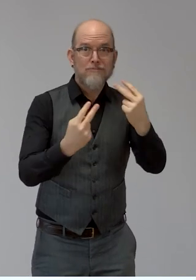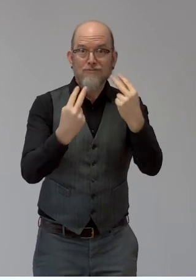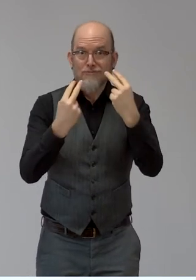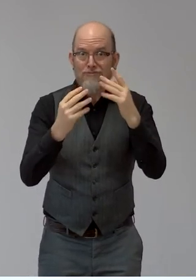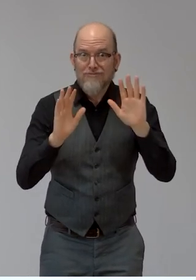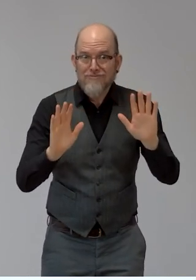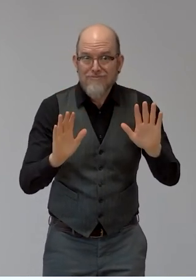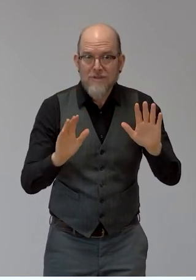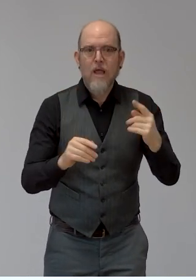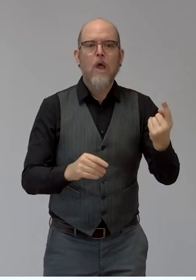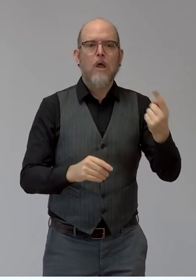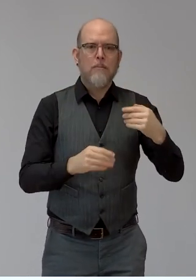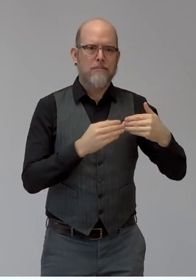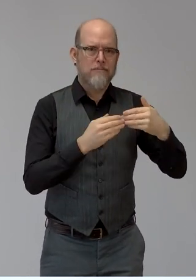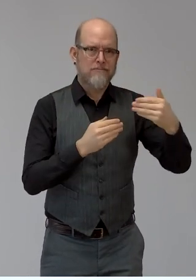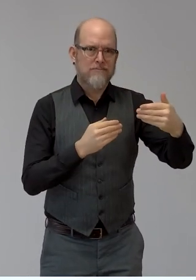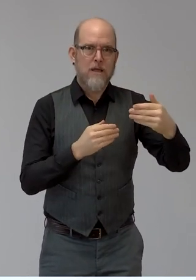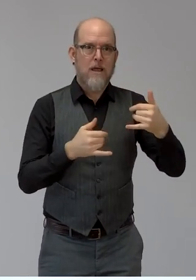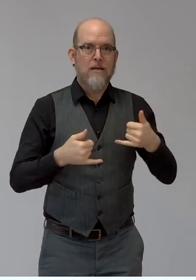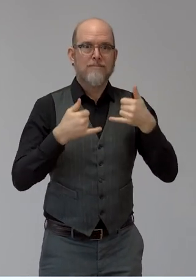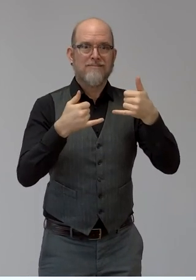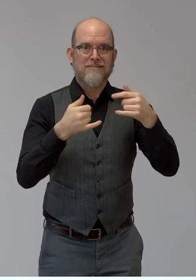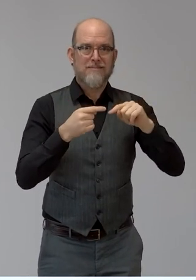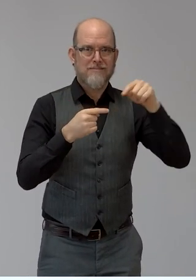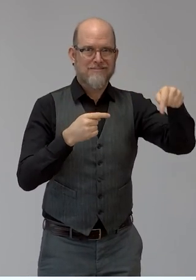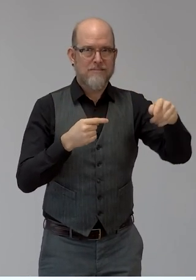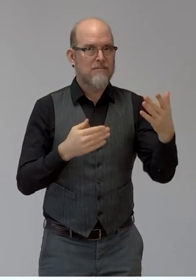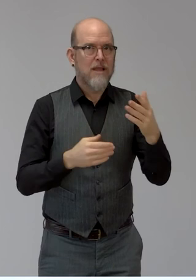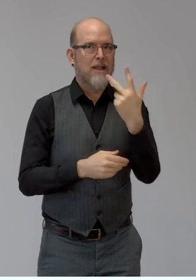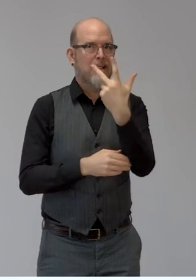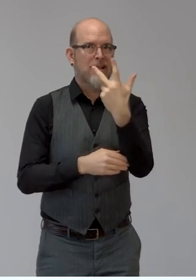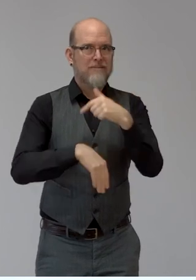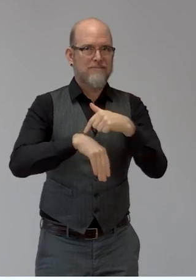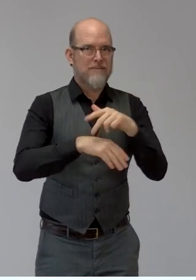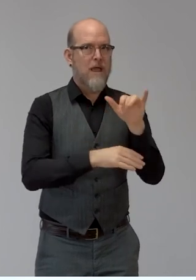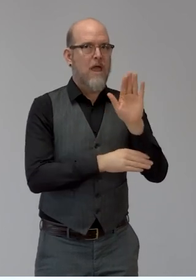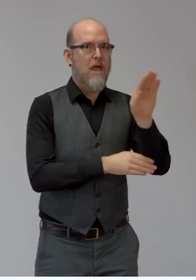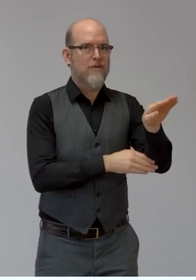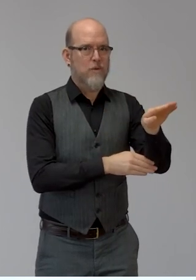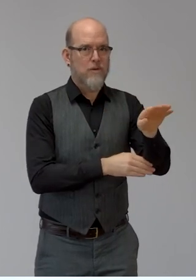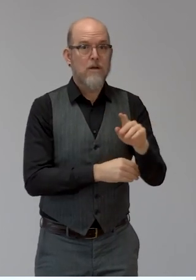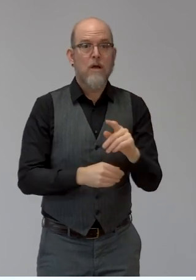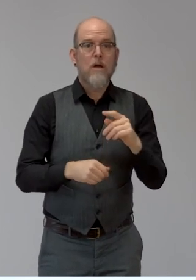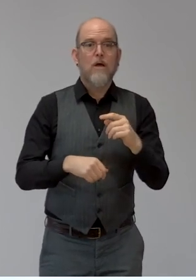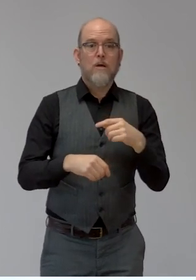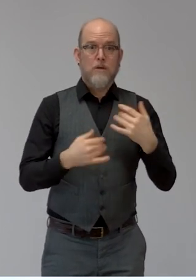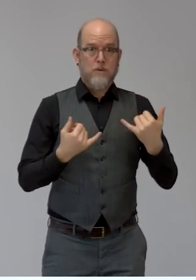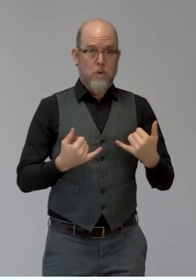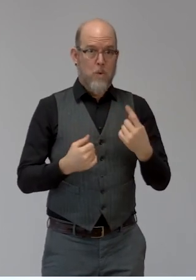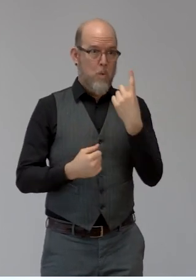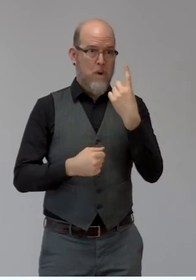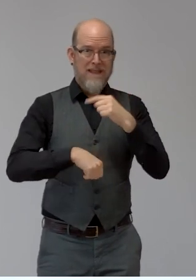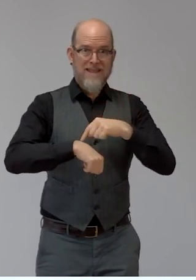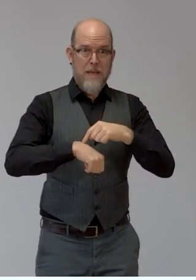3 p.m. Central European time and the meet and greet sessions at 1 p.m. Thank you and goodbye.